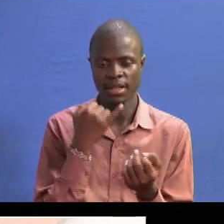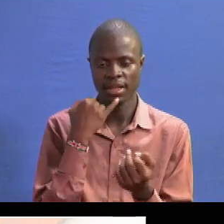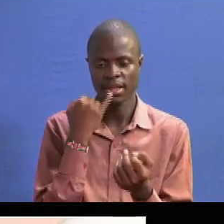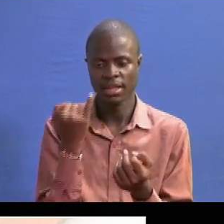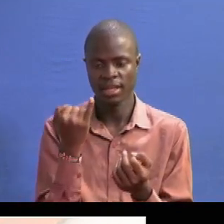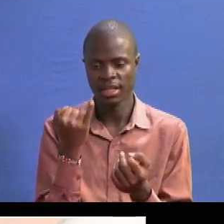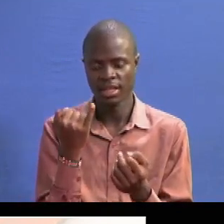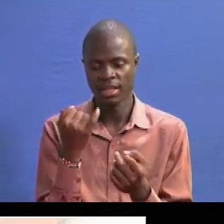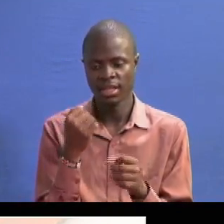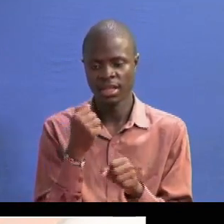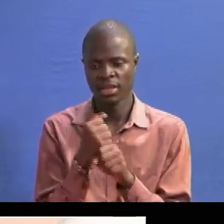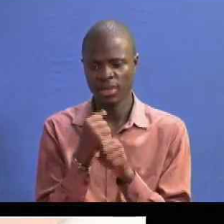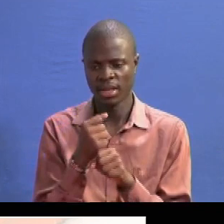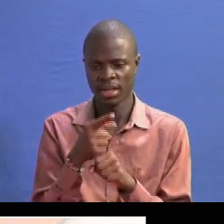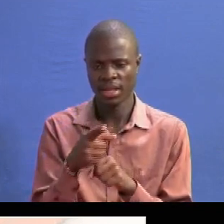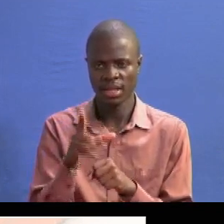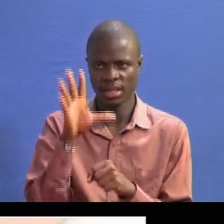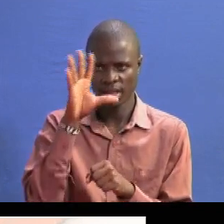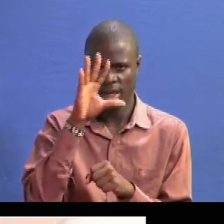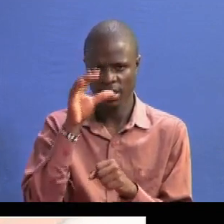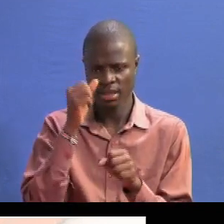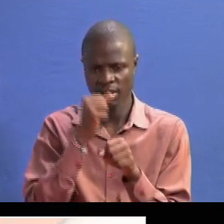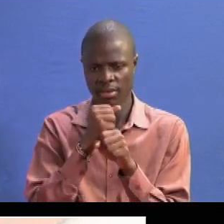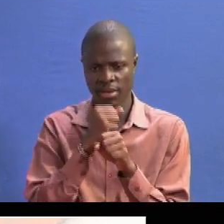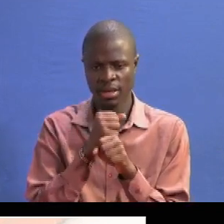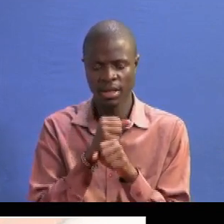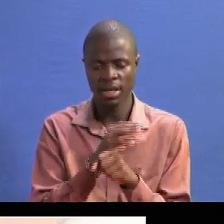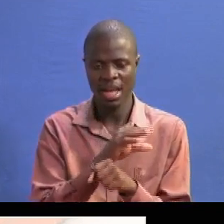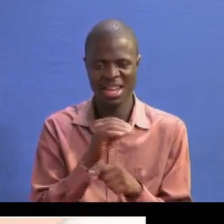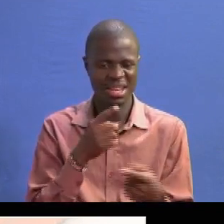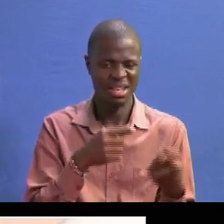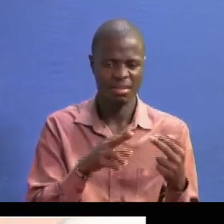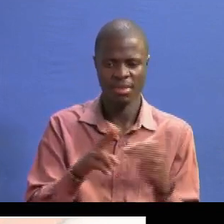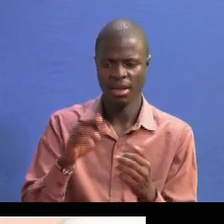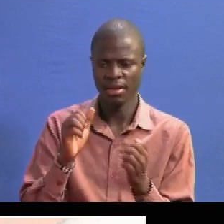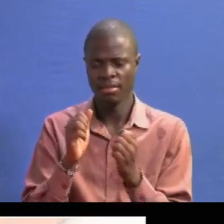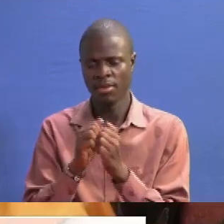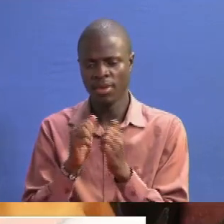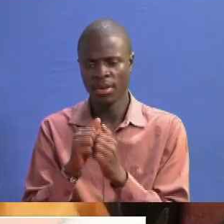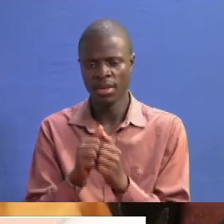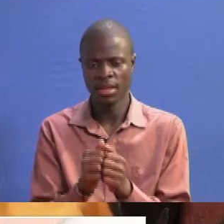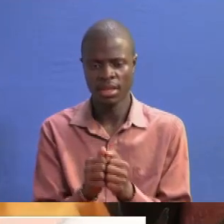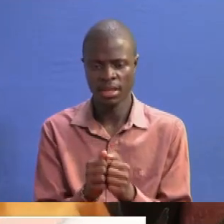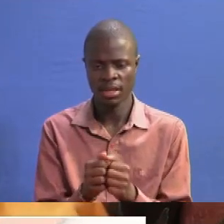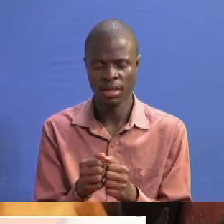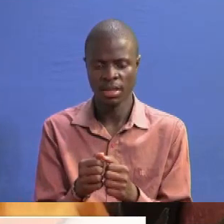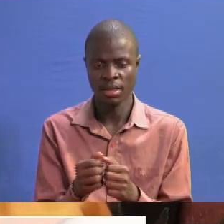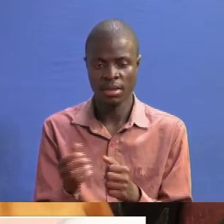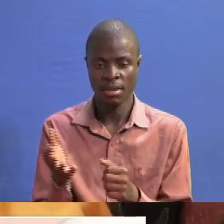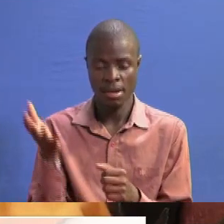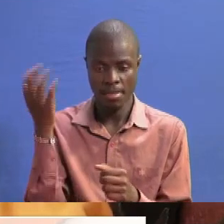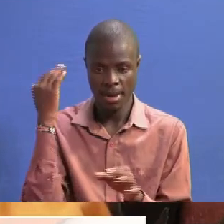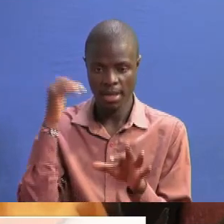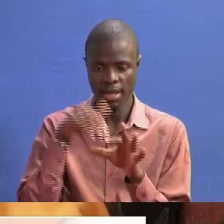glesi kwa zaidi ya miongo miwili, bali yeye alianzisha kazi ya kuunda bidhaa kutokana na chupa kwa bahati nasibu. 2017, hapo